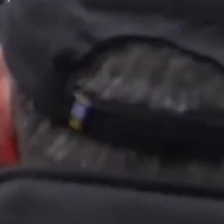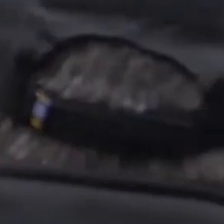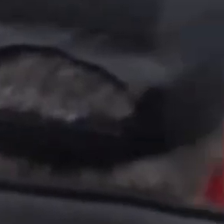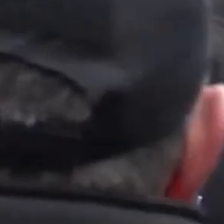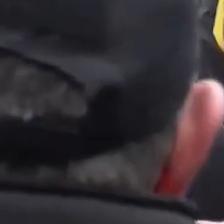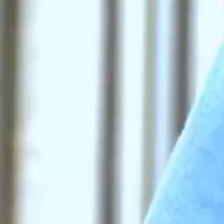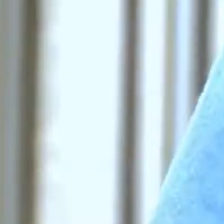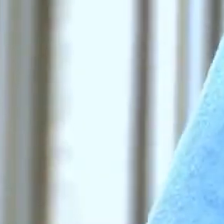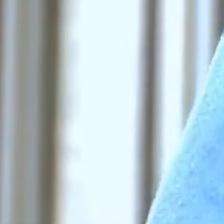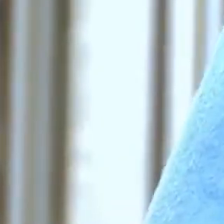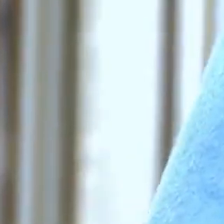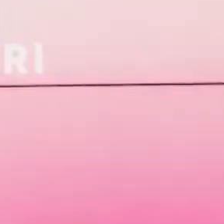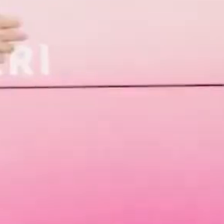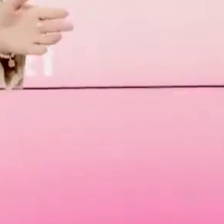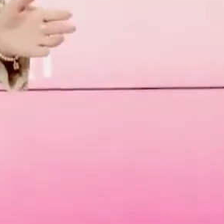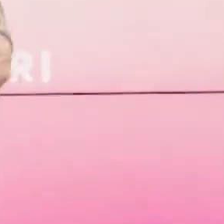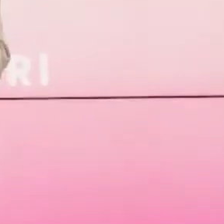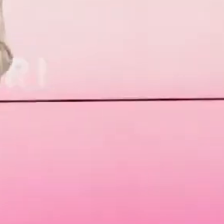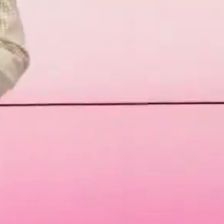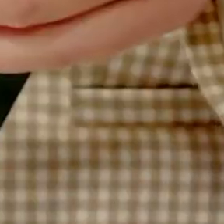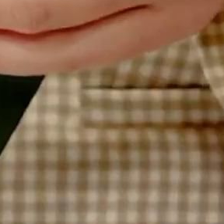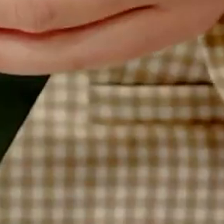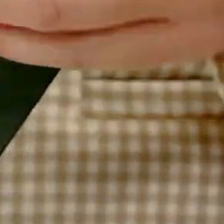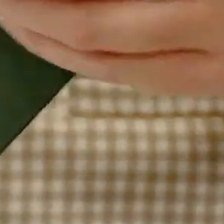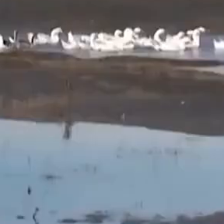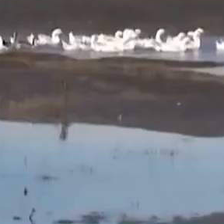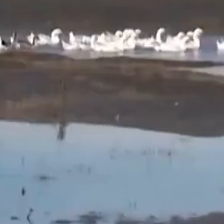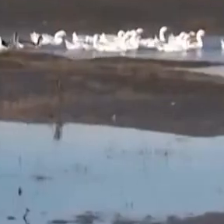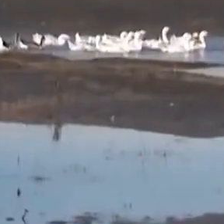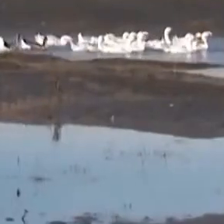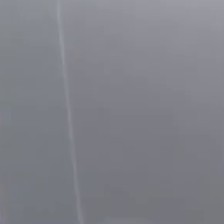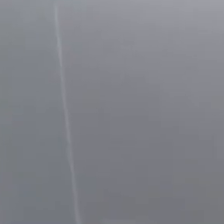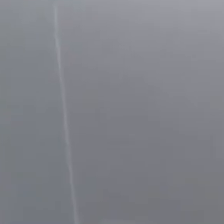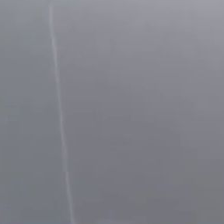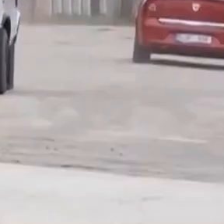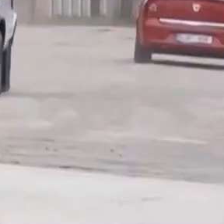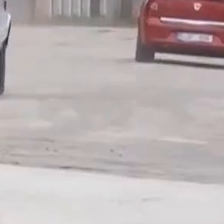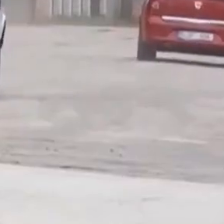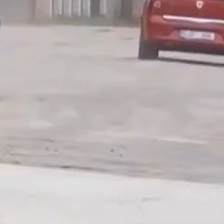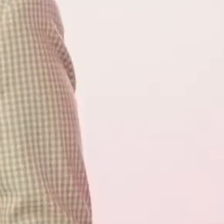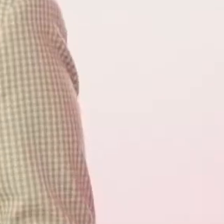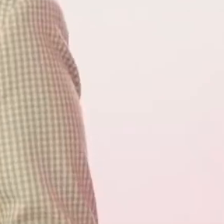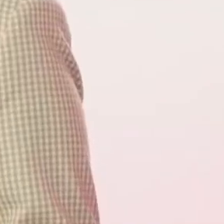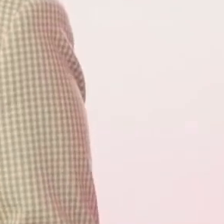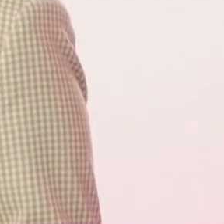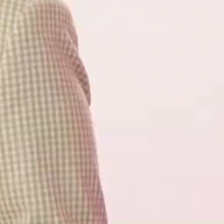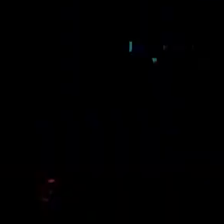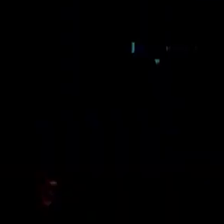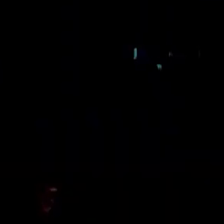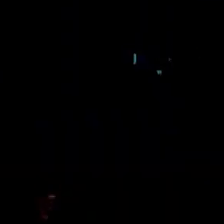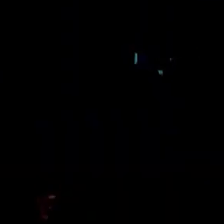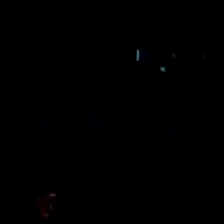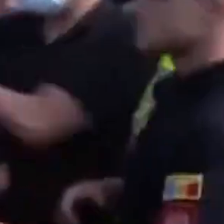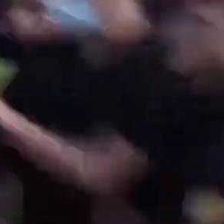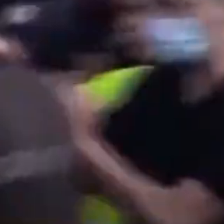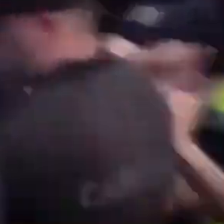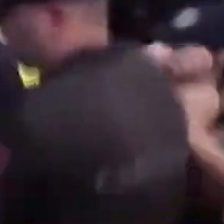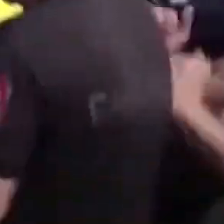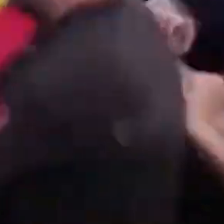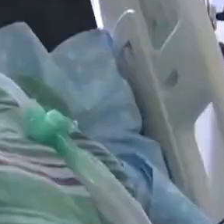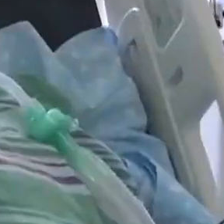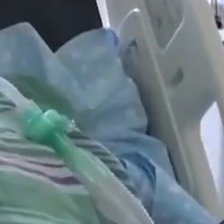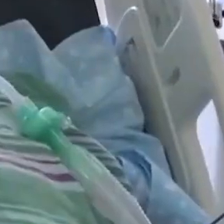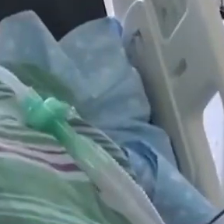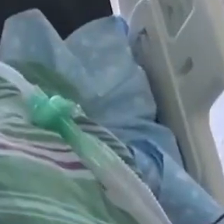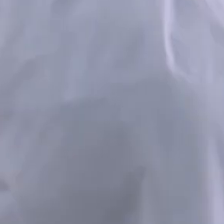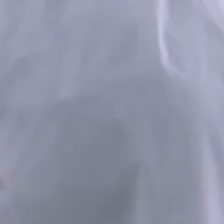Saint Lucia Gigi de astă iernii foarte cadouri iute hrean să fiu spus